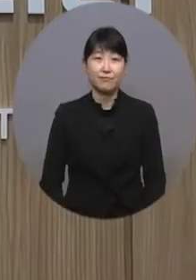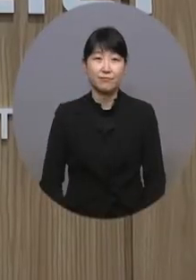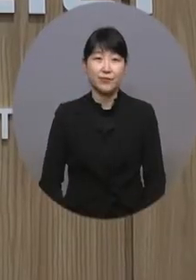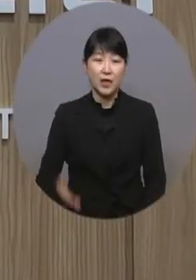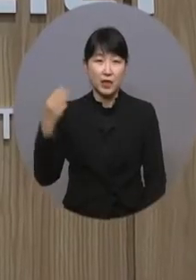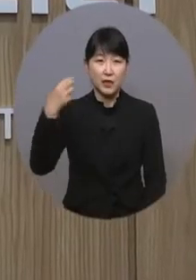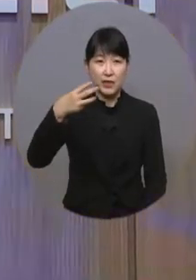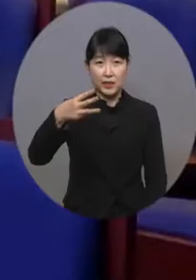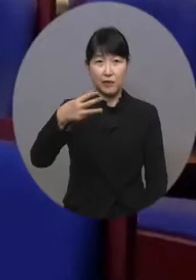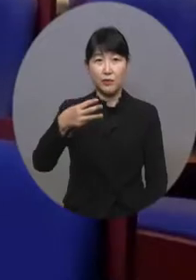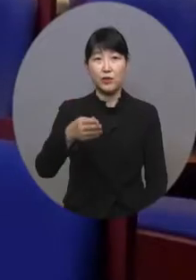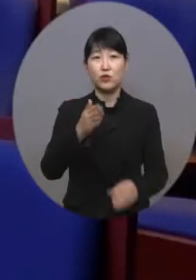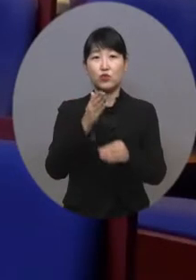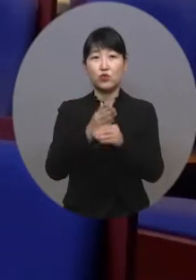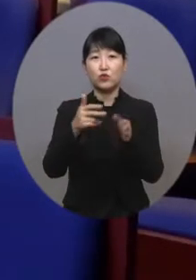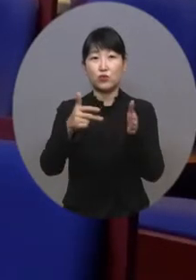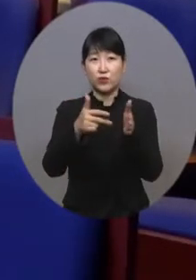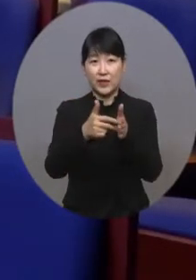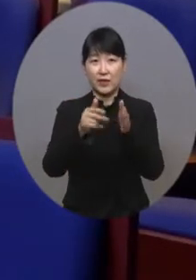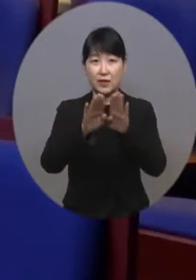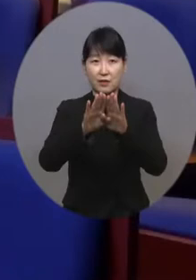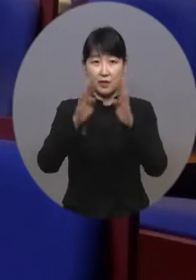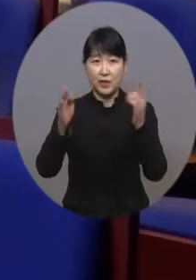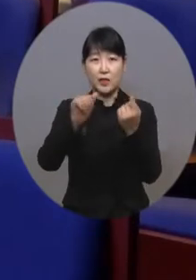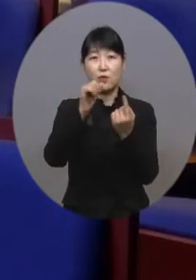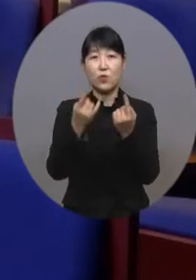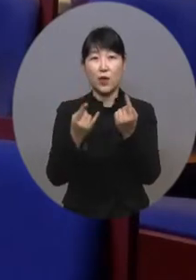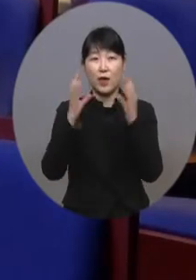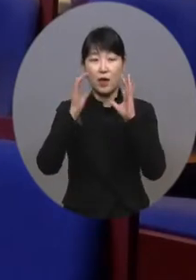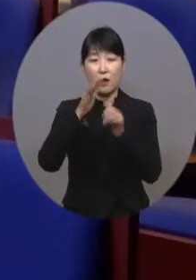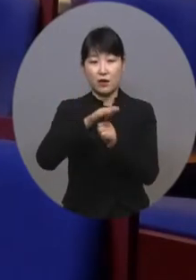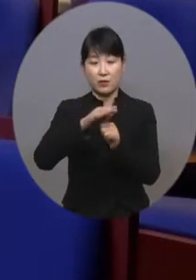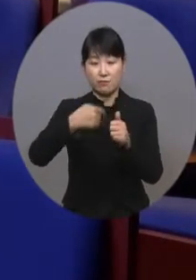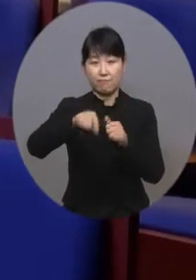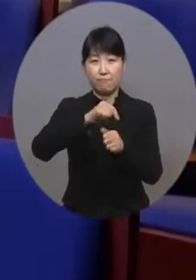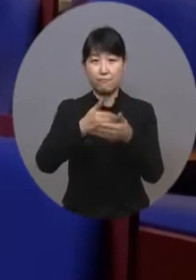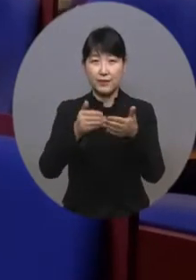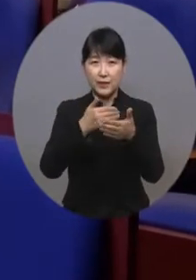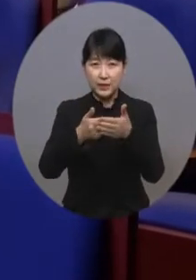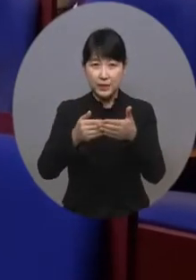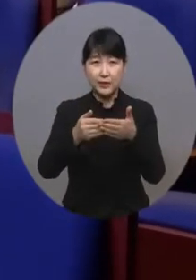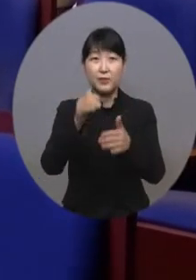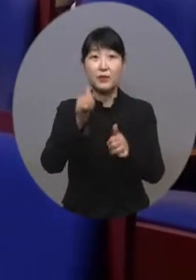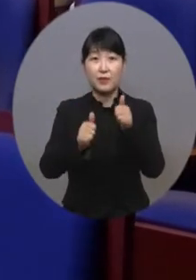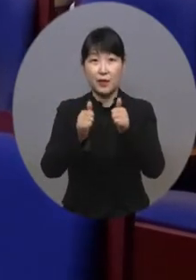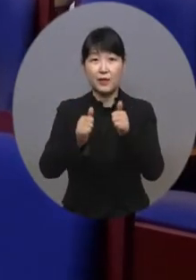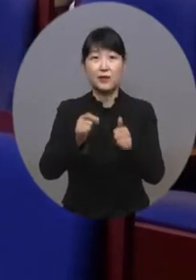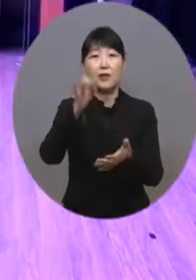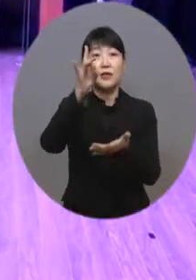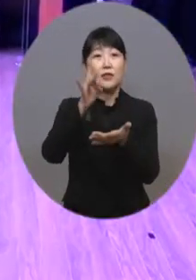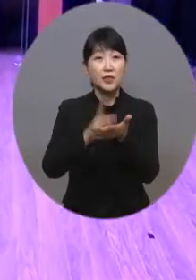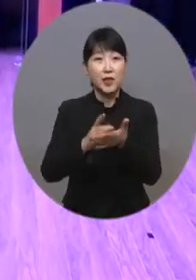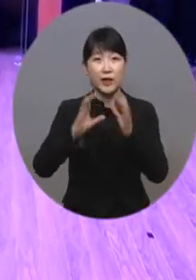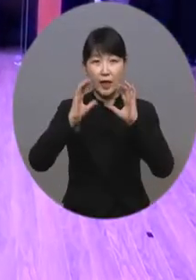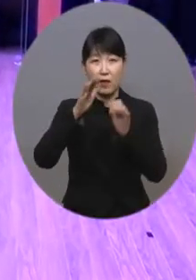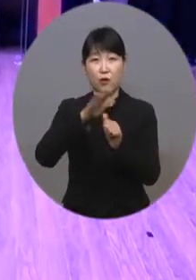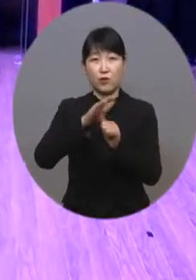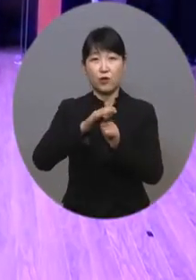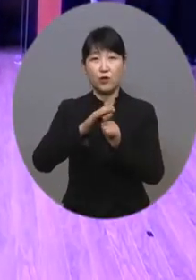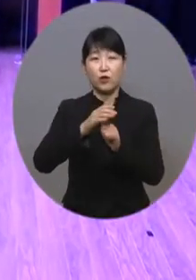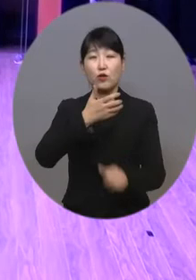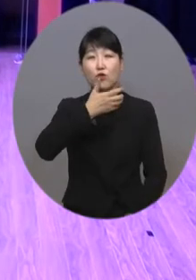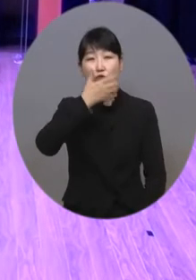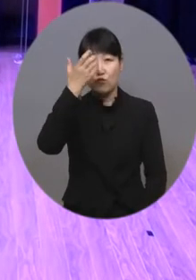3일 중부재단이 개최한 제1회 어린이 환경 그림 대회 시상식이 천안 어린이 꿈 놀이터 꿈 놀이